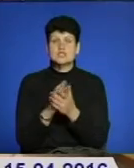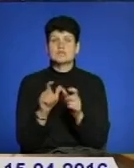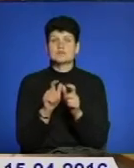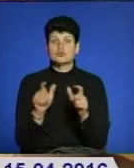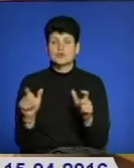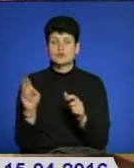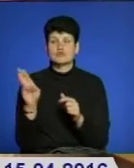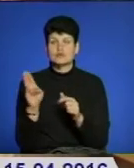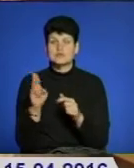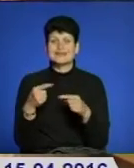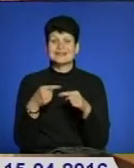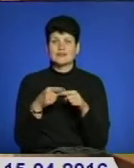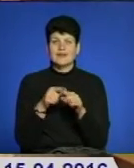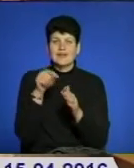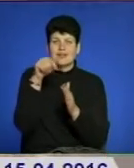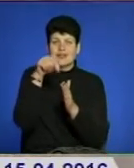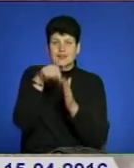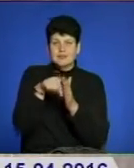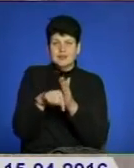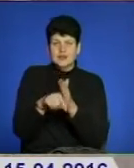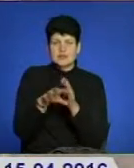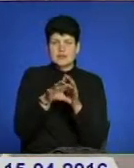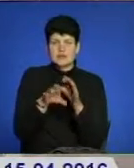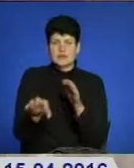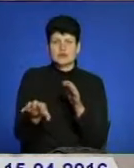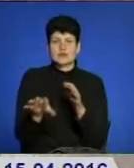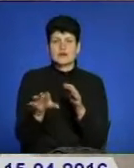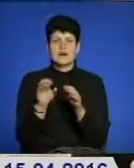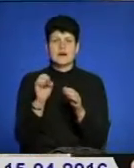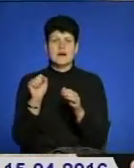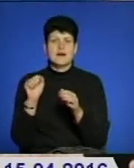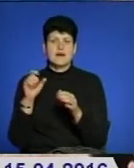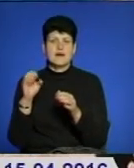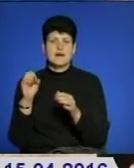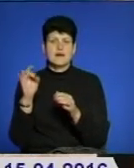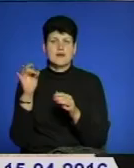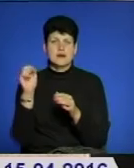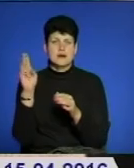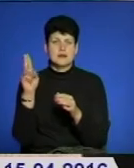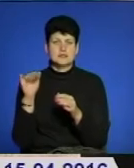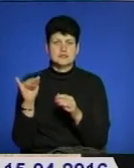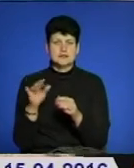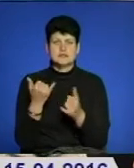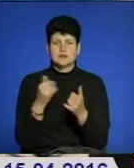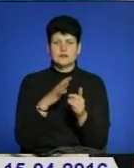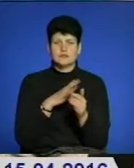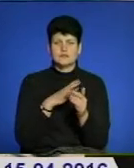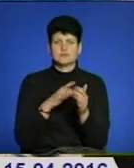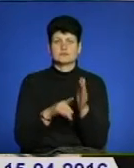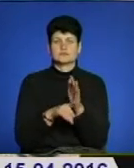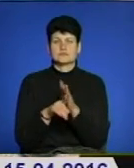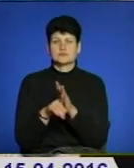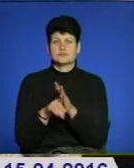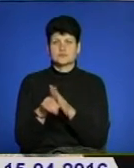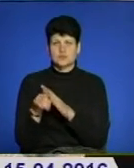за технологією глибинно-напірної ежекторної аерації. Зараз відбувся пуск об'єкта,